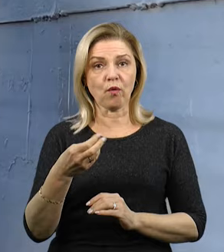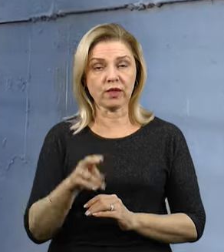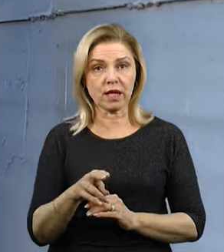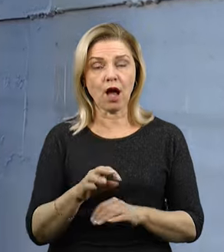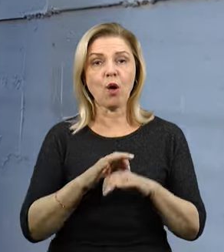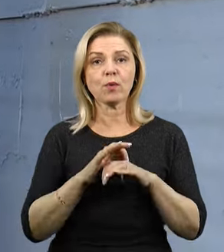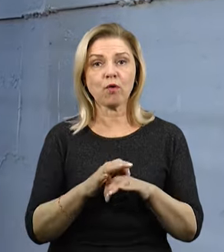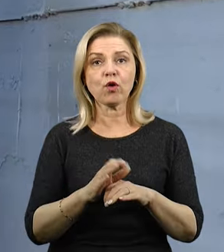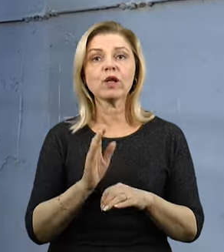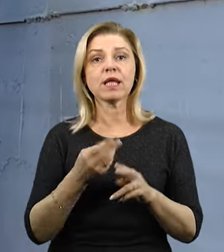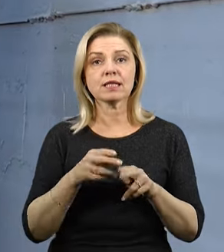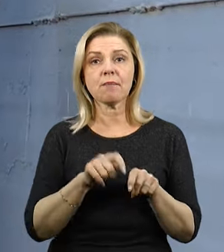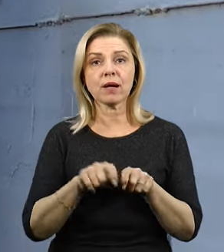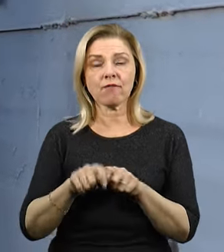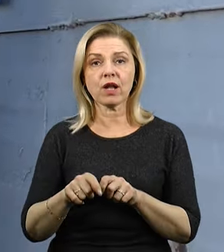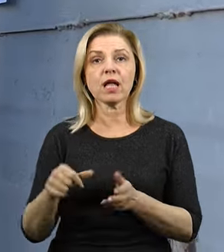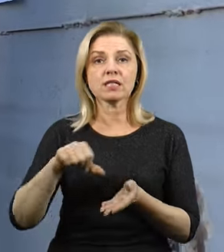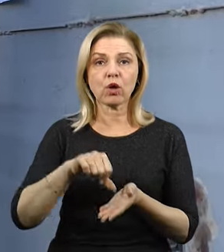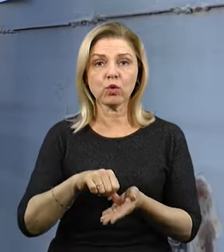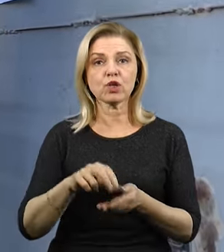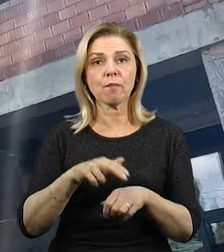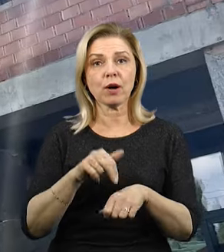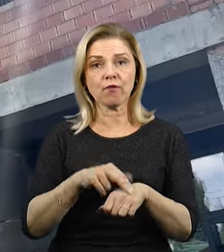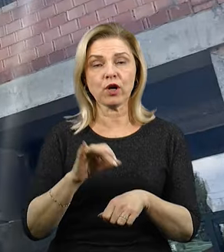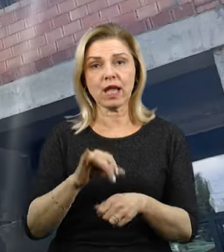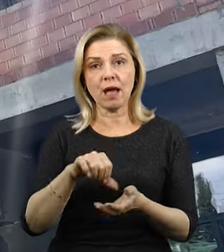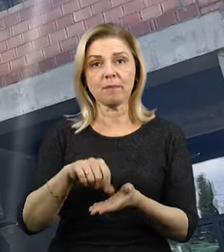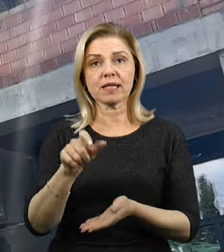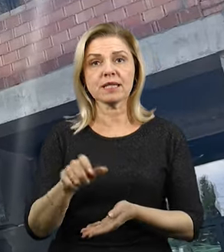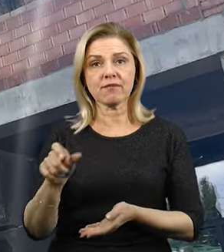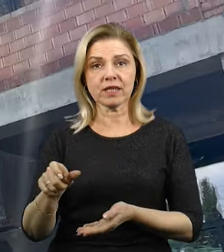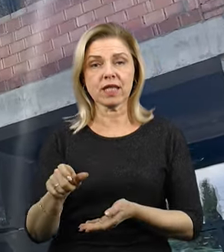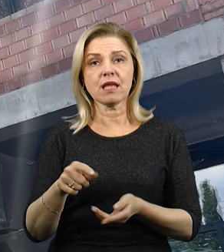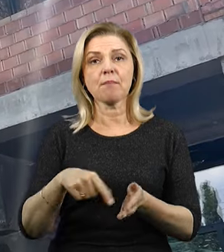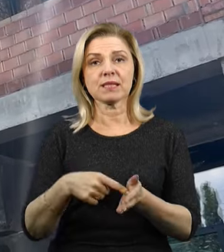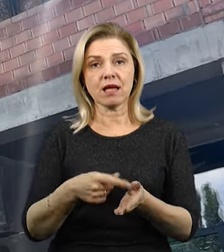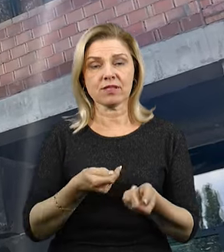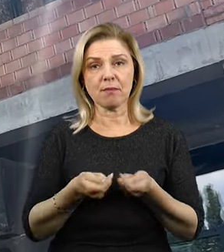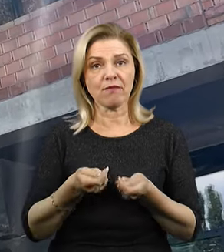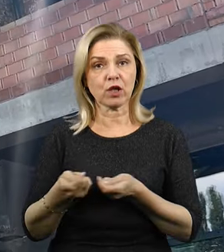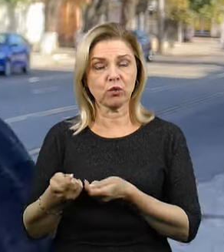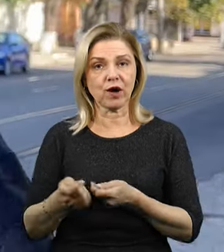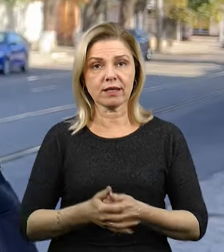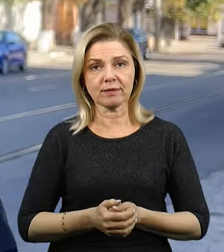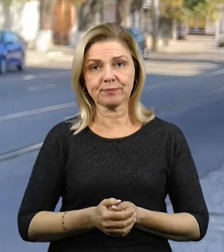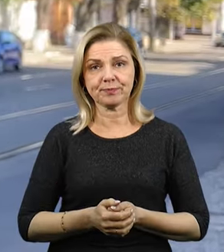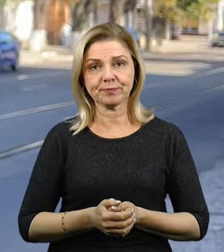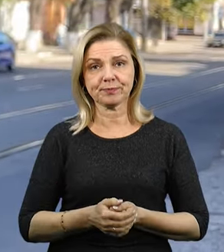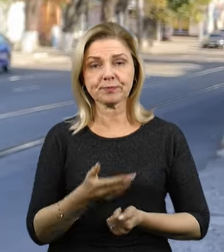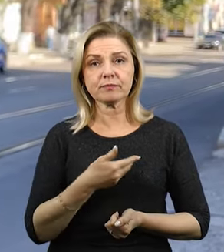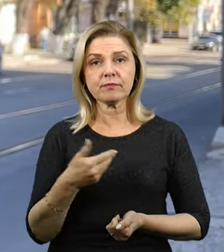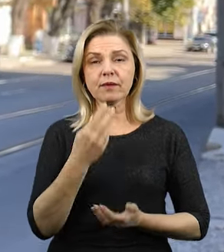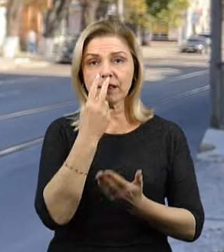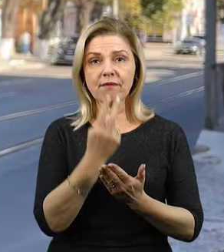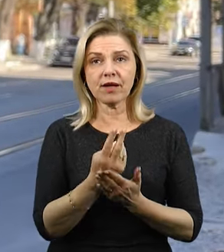Сорока проводитиметься вона Із залученням правоохоронних органів та представників місцевого самоврядування Ми